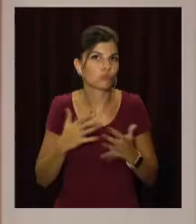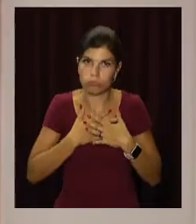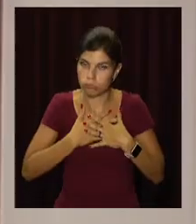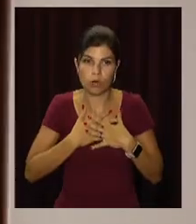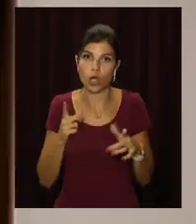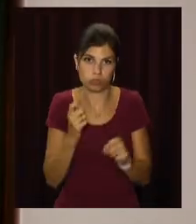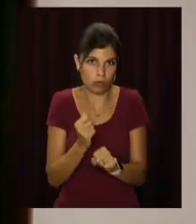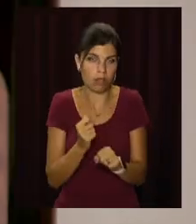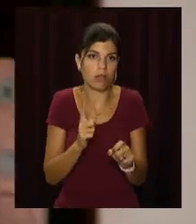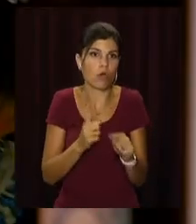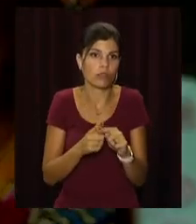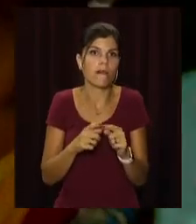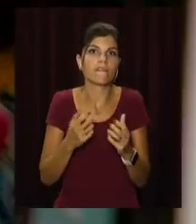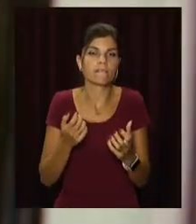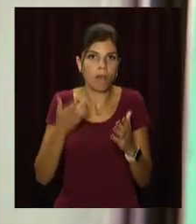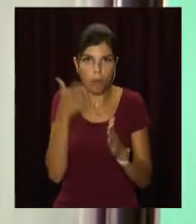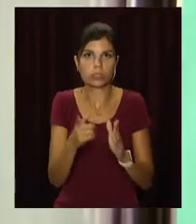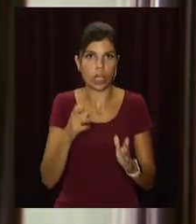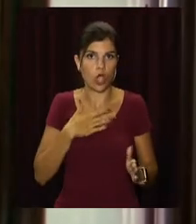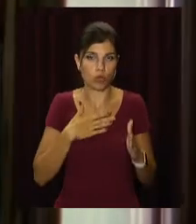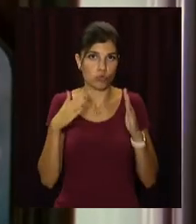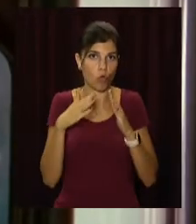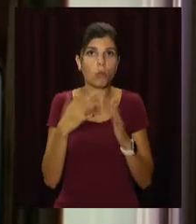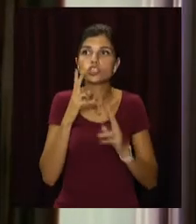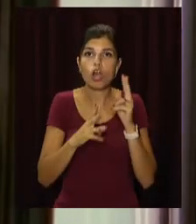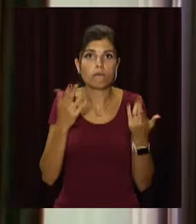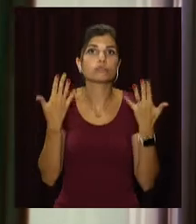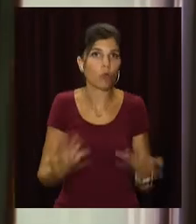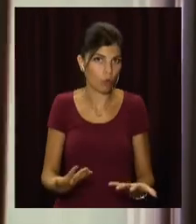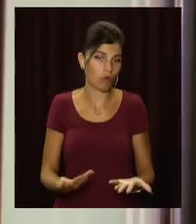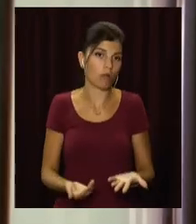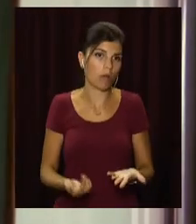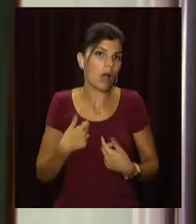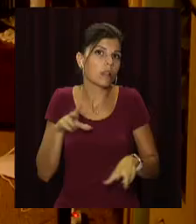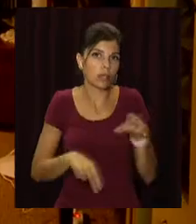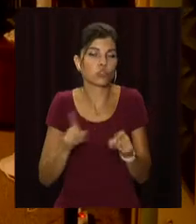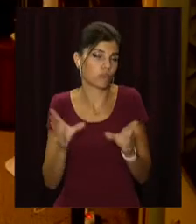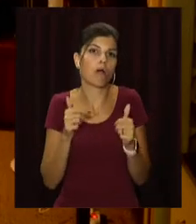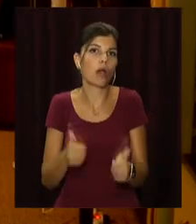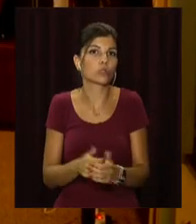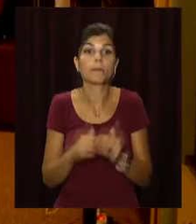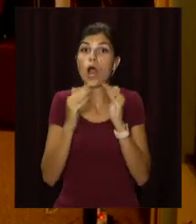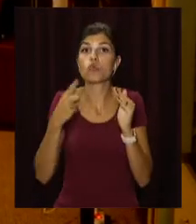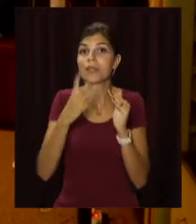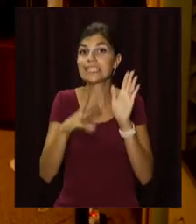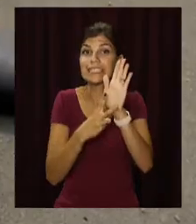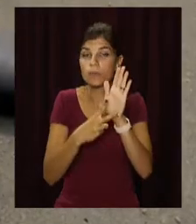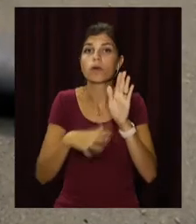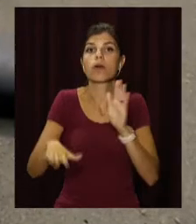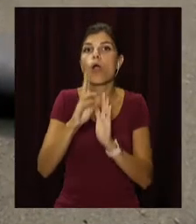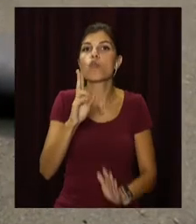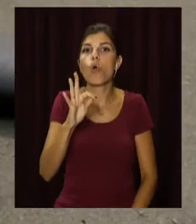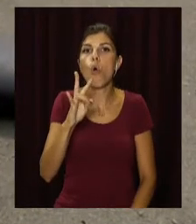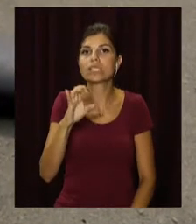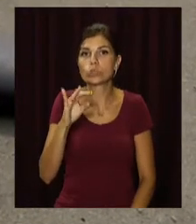огорожу. Дуже чекали, дуже все течет, затікало дуже сильно, вибивало світ. Ну, надіємося, що буде все добре. А в